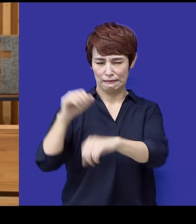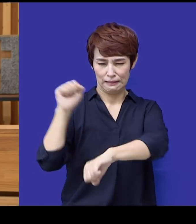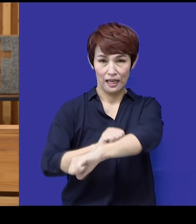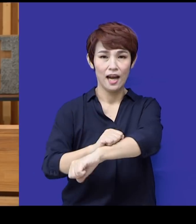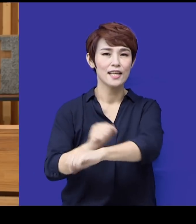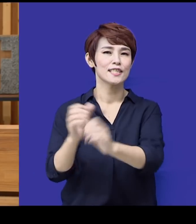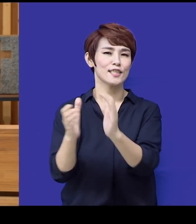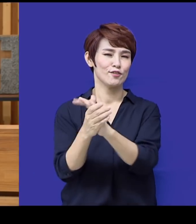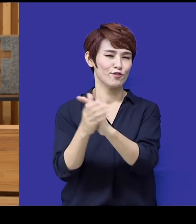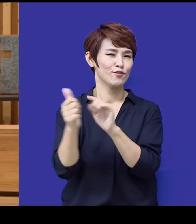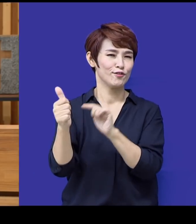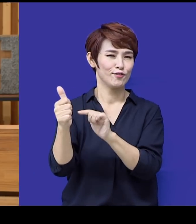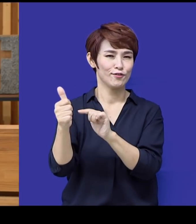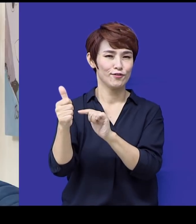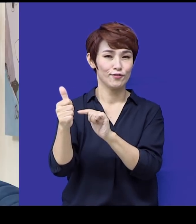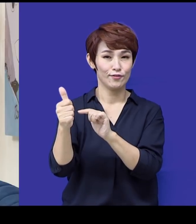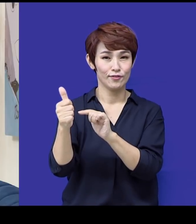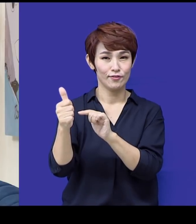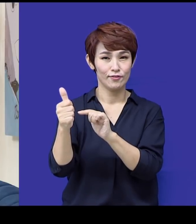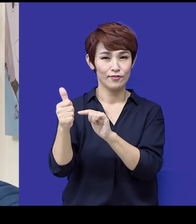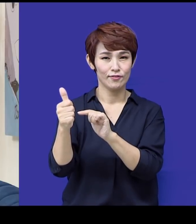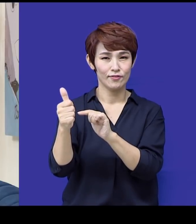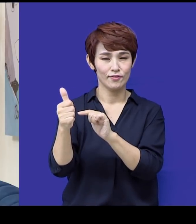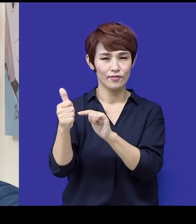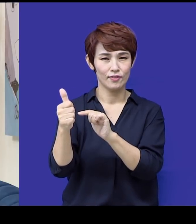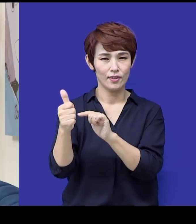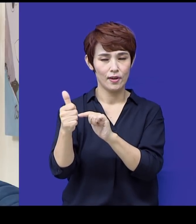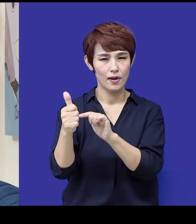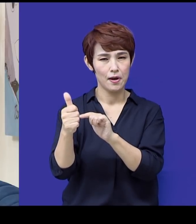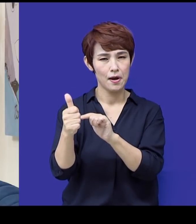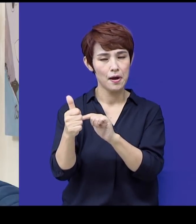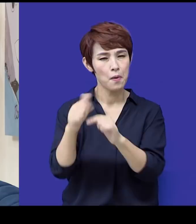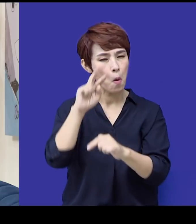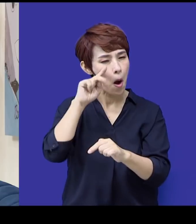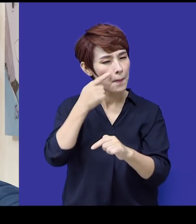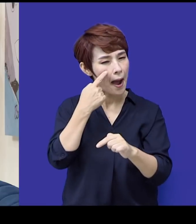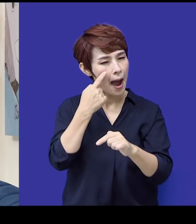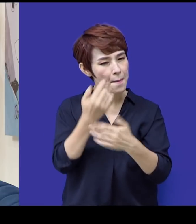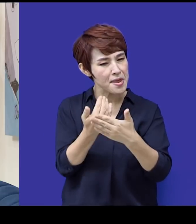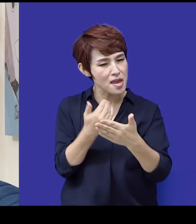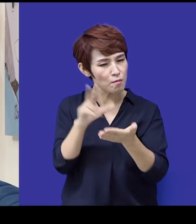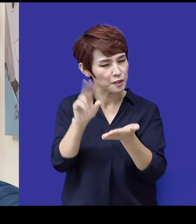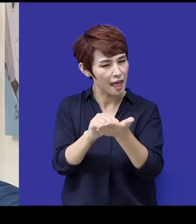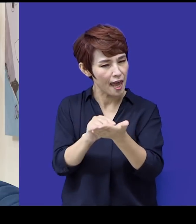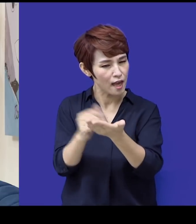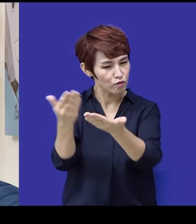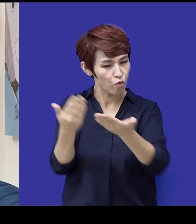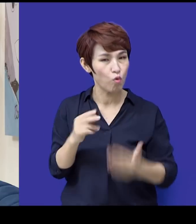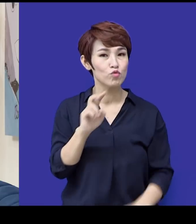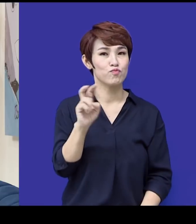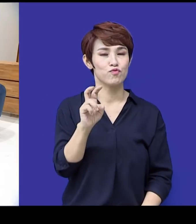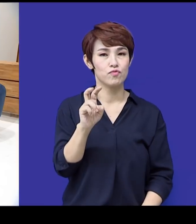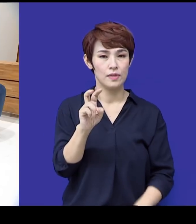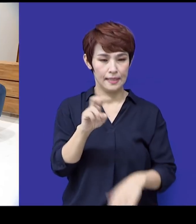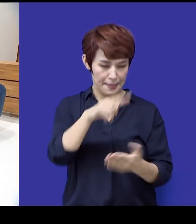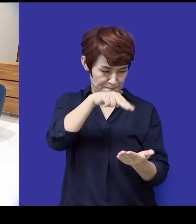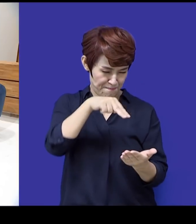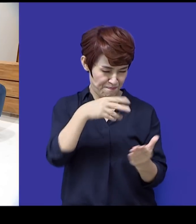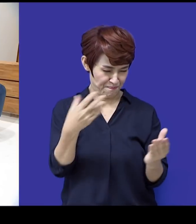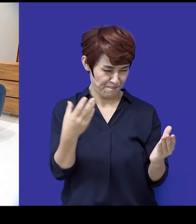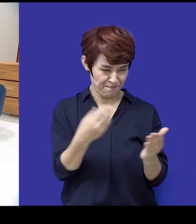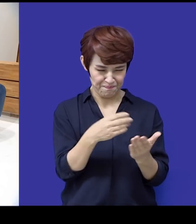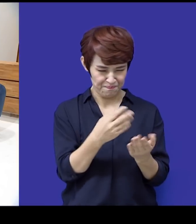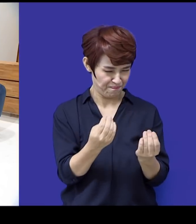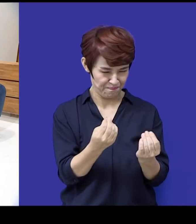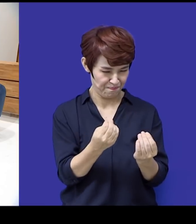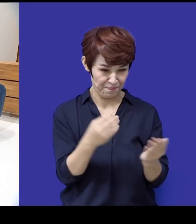친구가 아주 친한 친구인데 네. 예상 문제 해가지고 20문제를 딱 해서 줬는데 네. 거기서 다 나왔어요. 와.